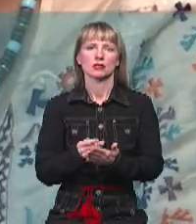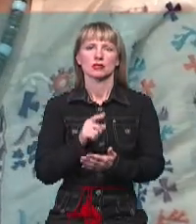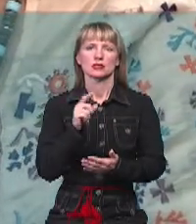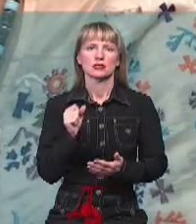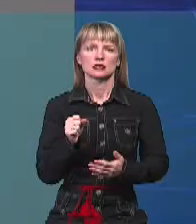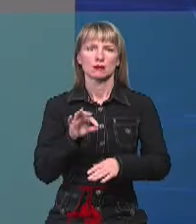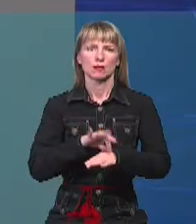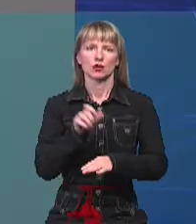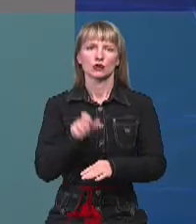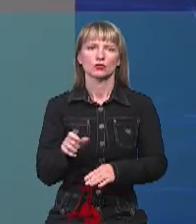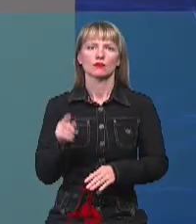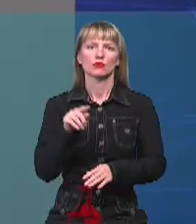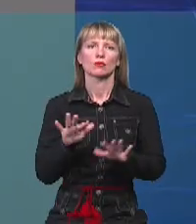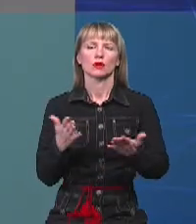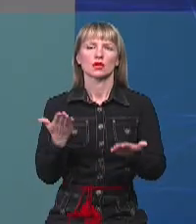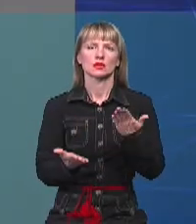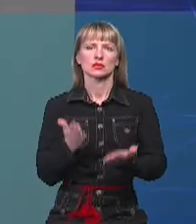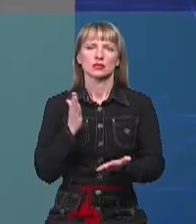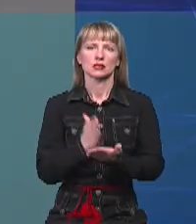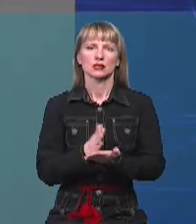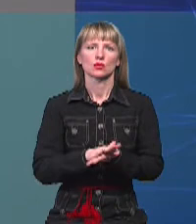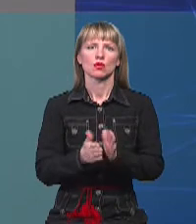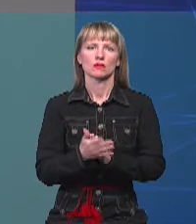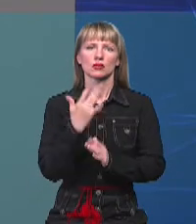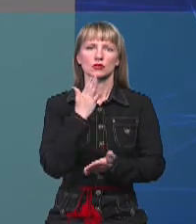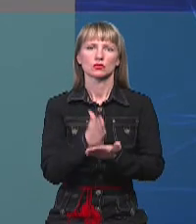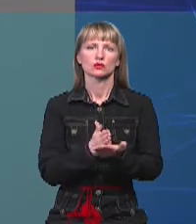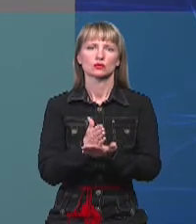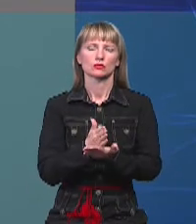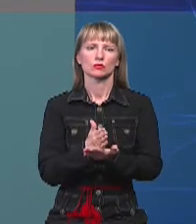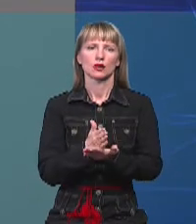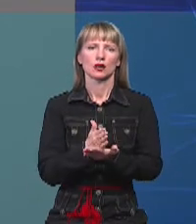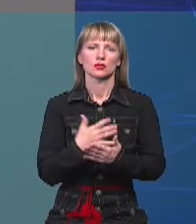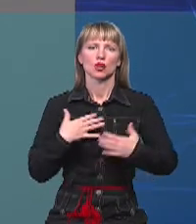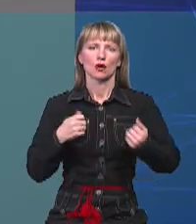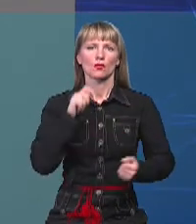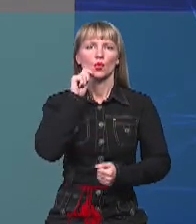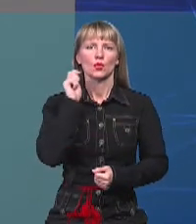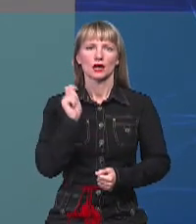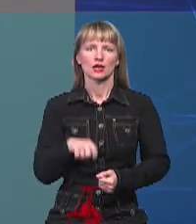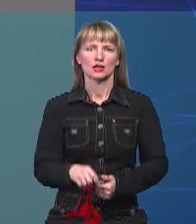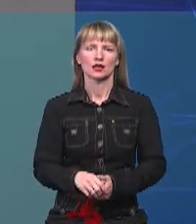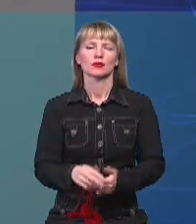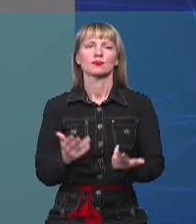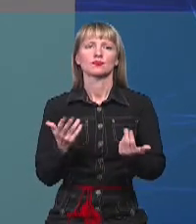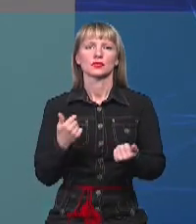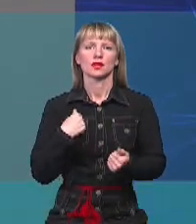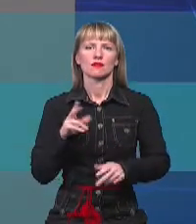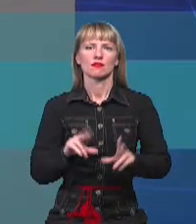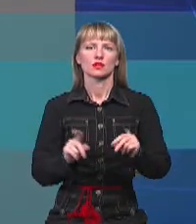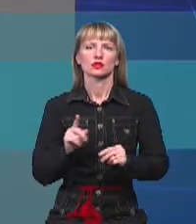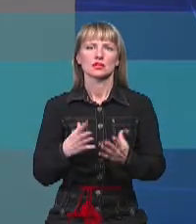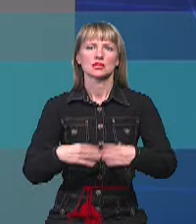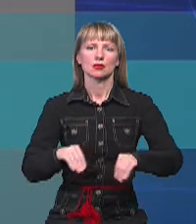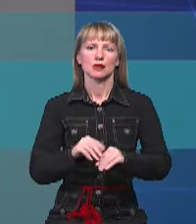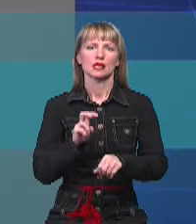за пацієнтів в тому разі, якщо є договір з Національною службою здоров'я України. Так, я вважаю, що